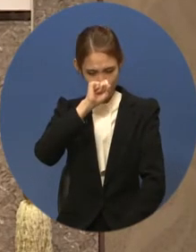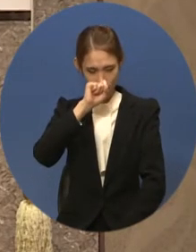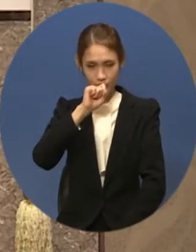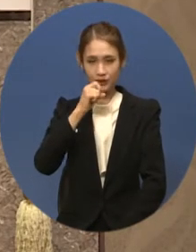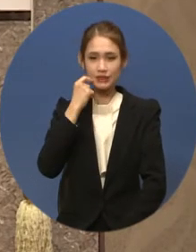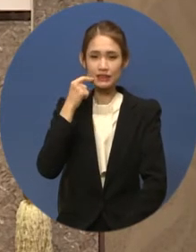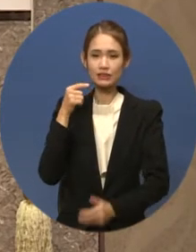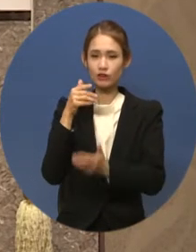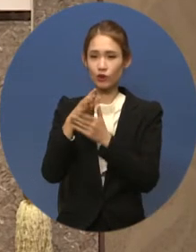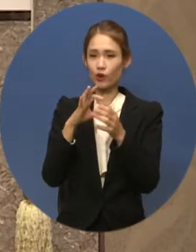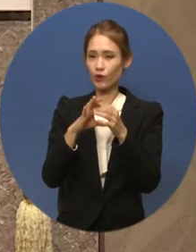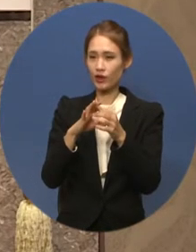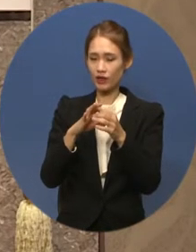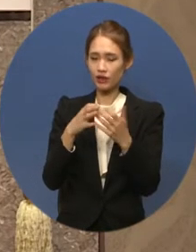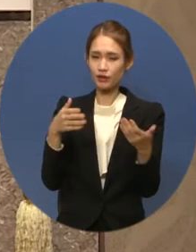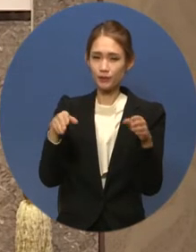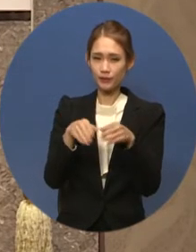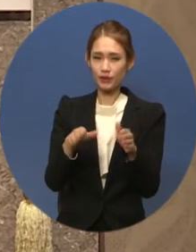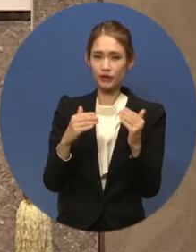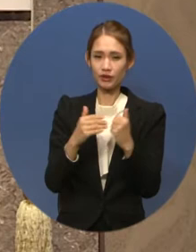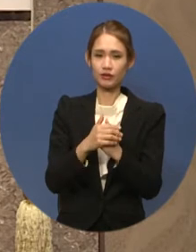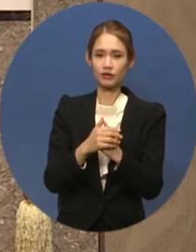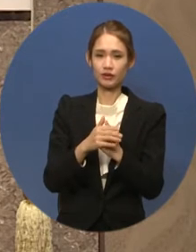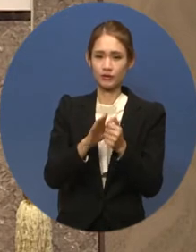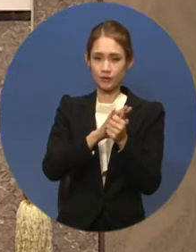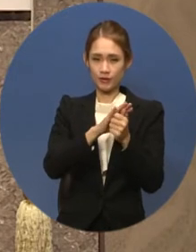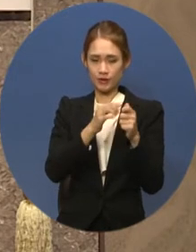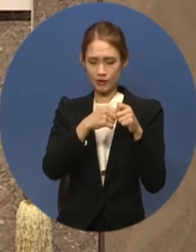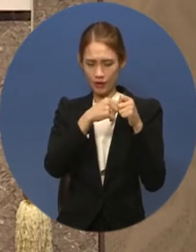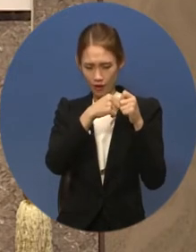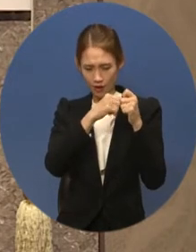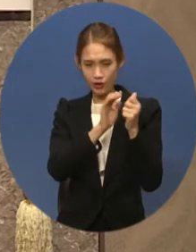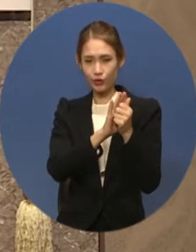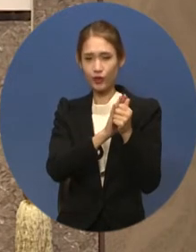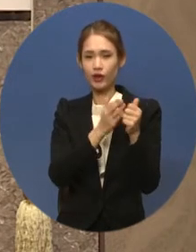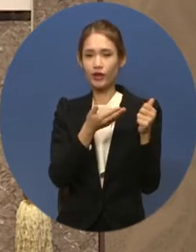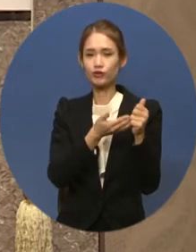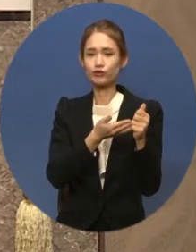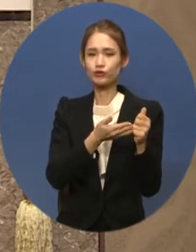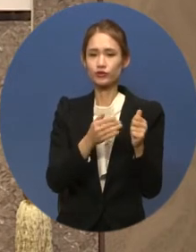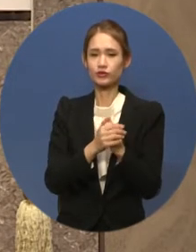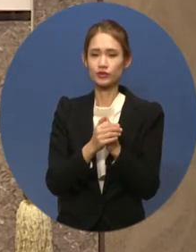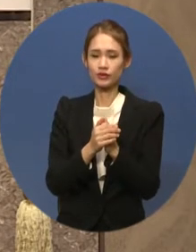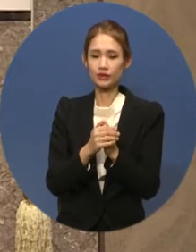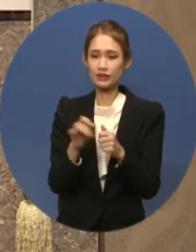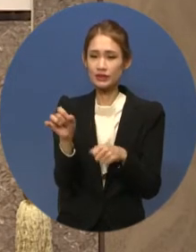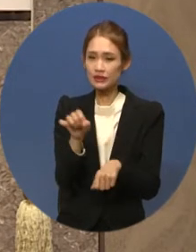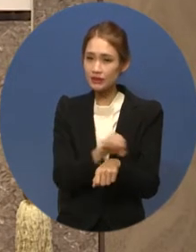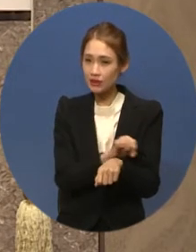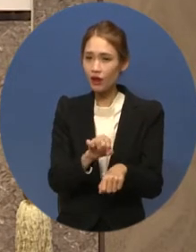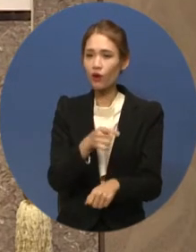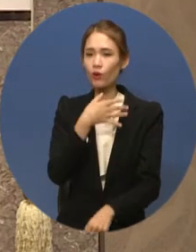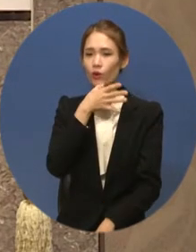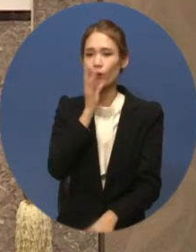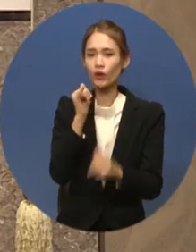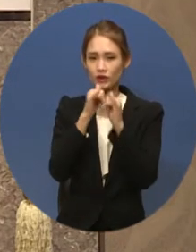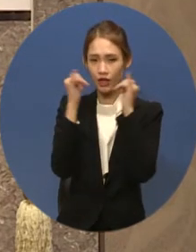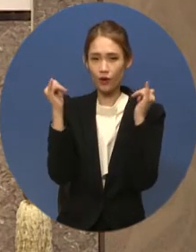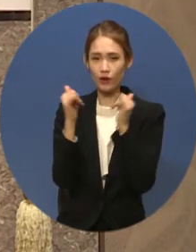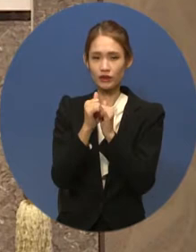여러분들 특히 국가의 0 자들에 대한 예우는 최상위로 해야 된다고 생각하고 있는데요 특히 이제 고령화 되면서 치과 질환의